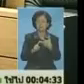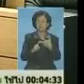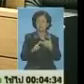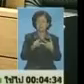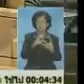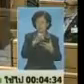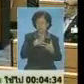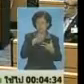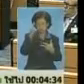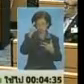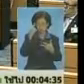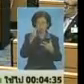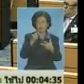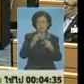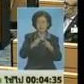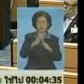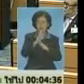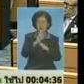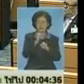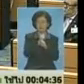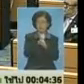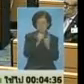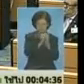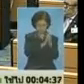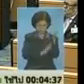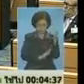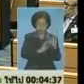ามว่าบริษัทเดียวเนี่ยทำทั่วประเทศได้หรือเปล่าครับ